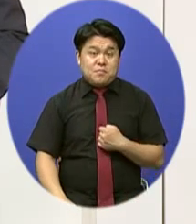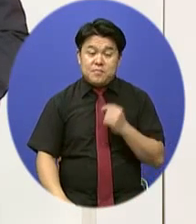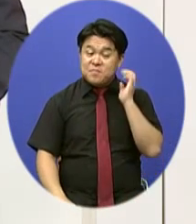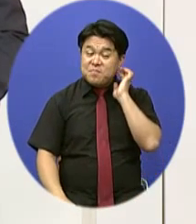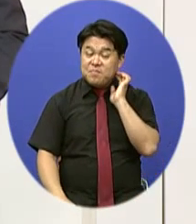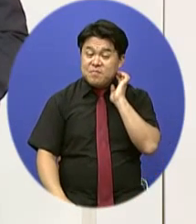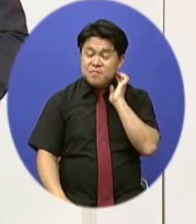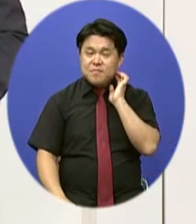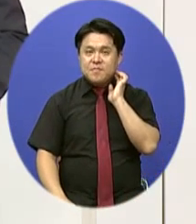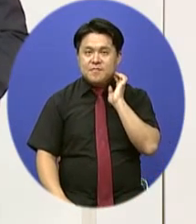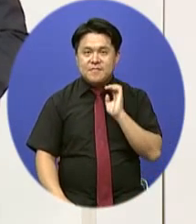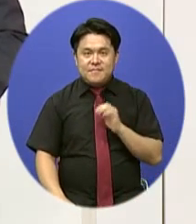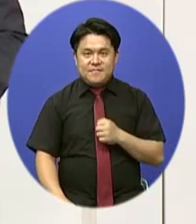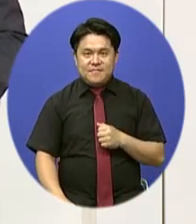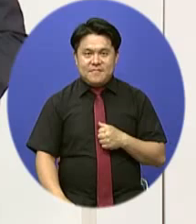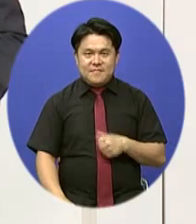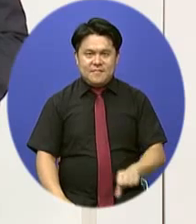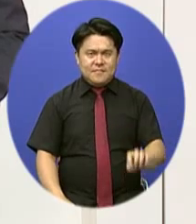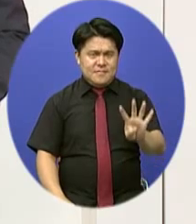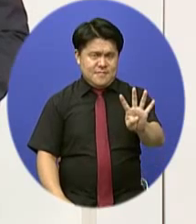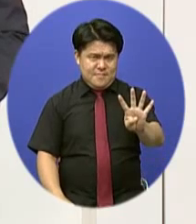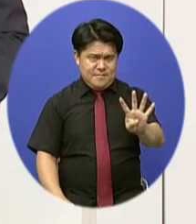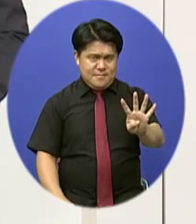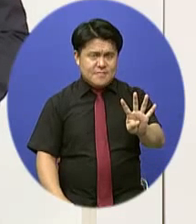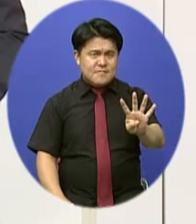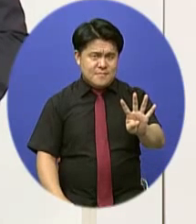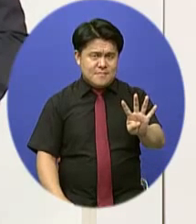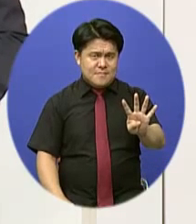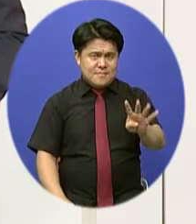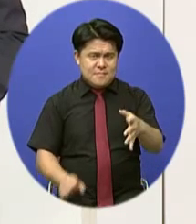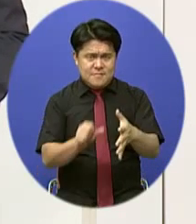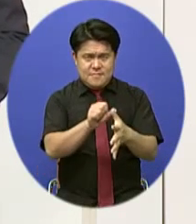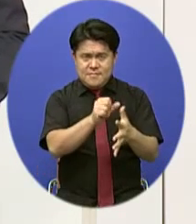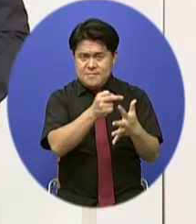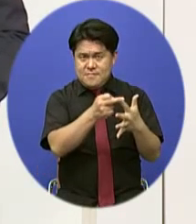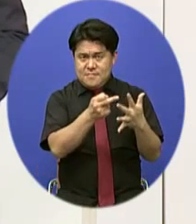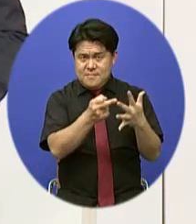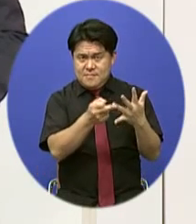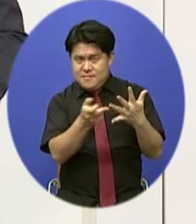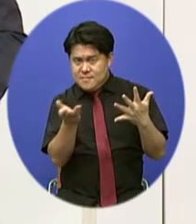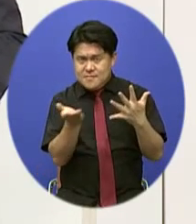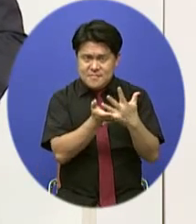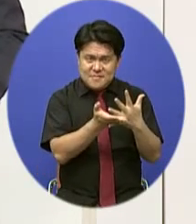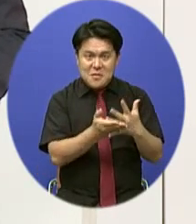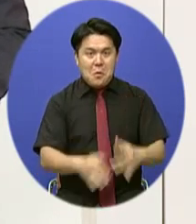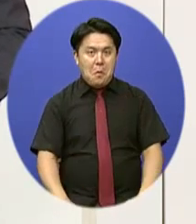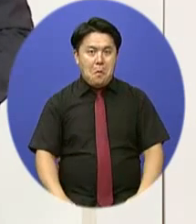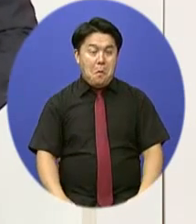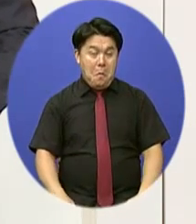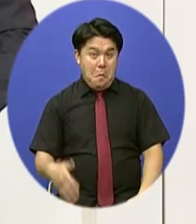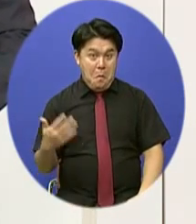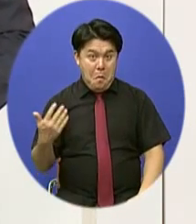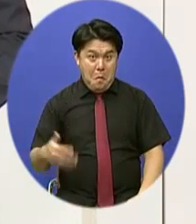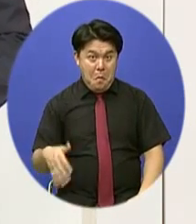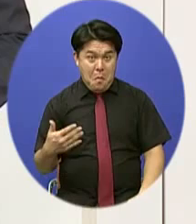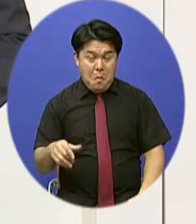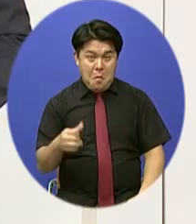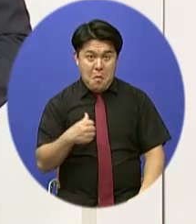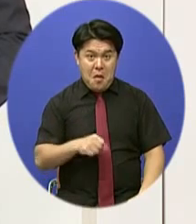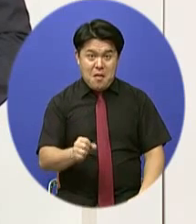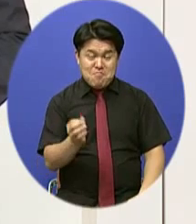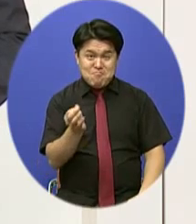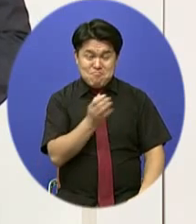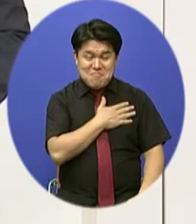아이고, 사형제입니다. 많이 나셨군요. 아들만? 예. 아이고, 아이고 고생하셨네요. 아들